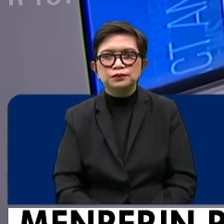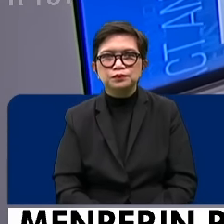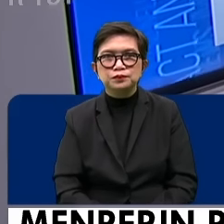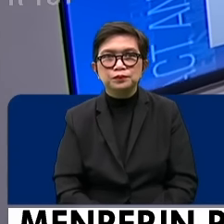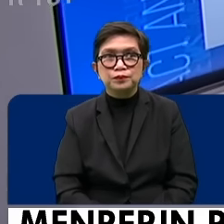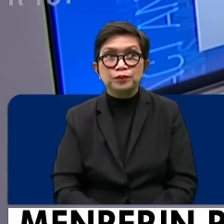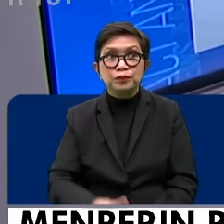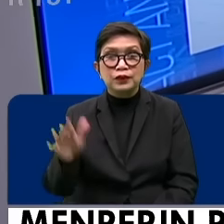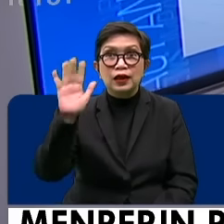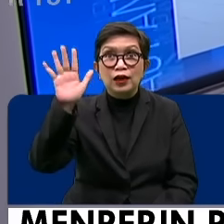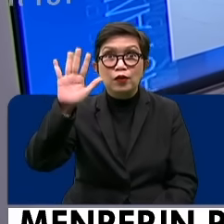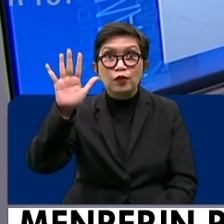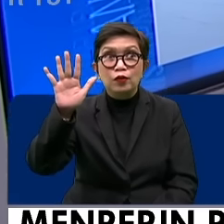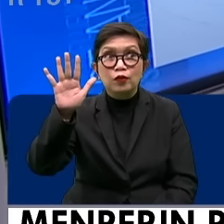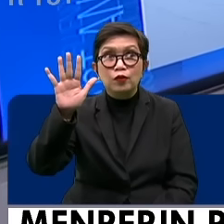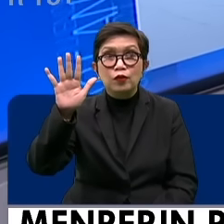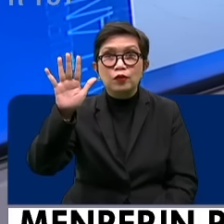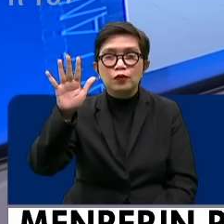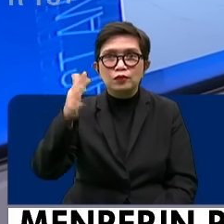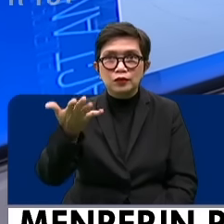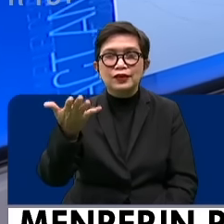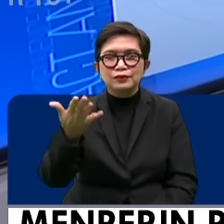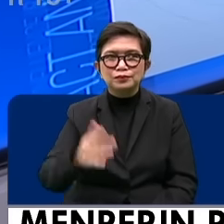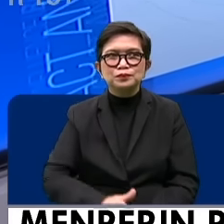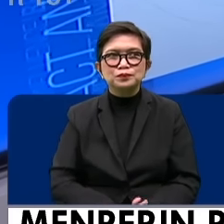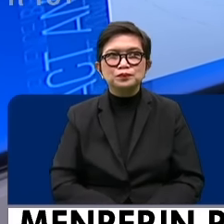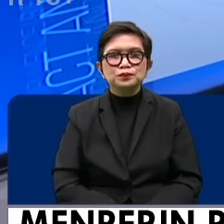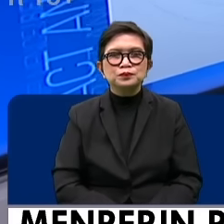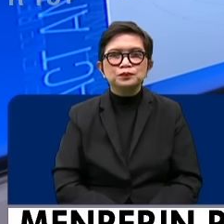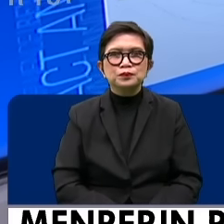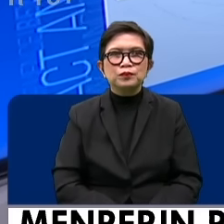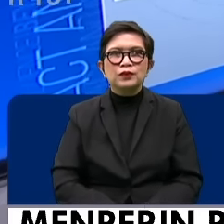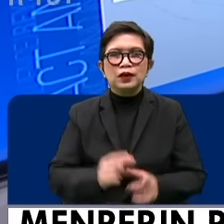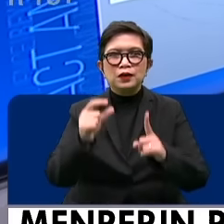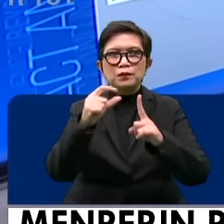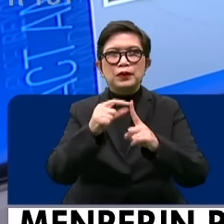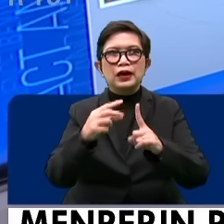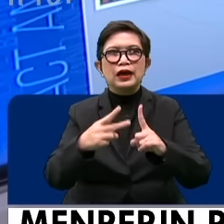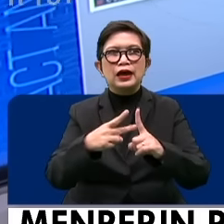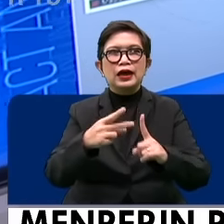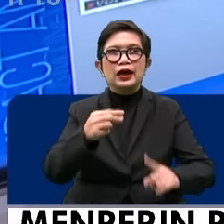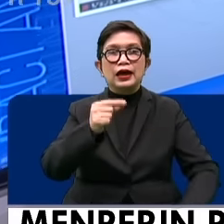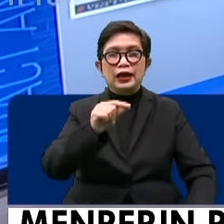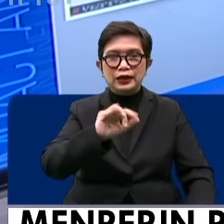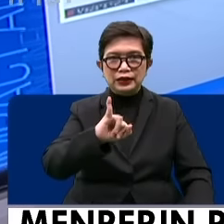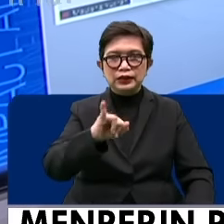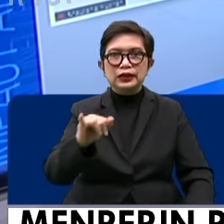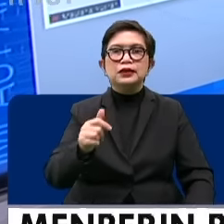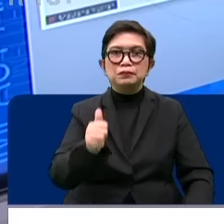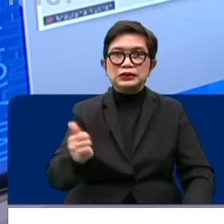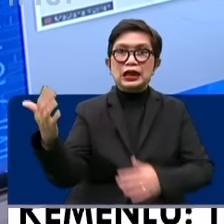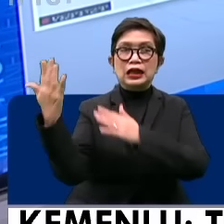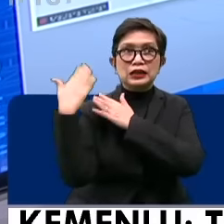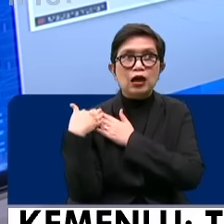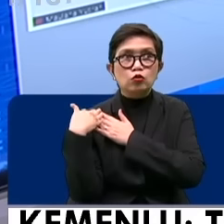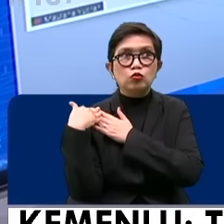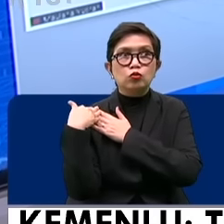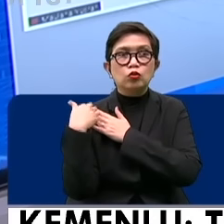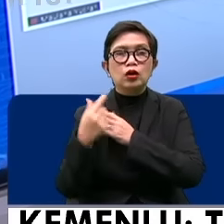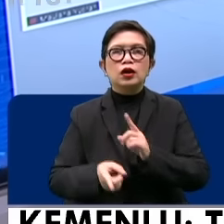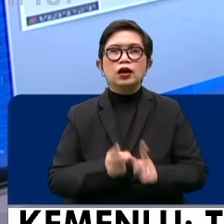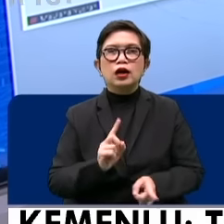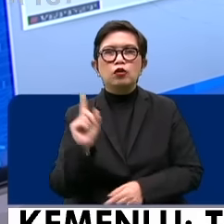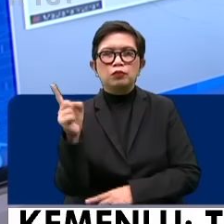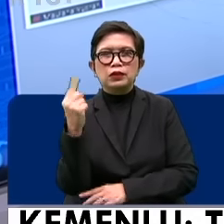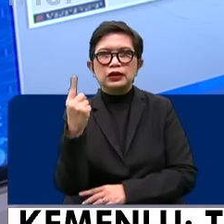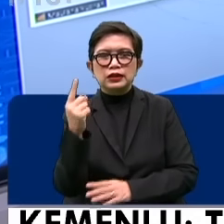Halo. Ya. Yang PHRI bisa tanggung, Pak, kalau pemerintah tetap menaikkan